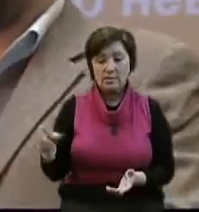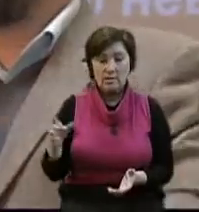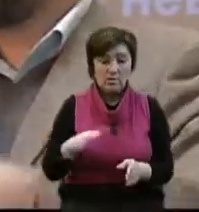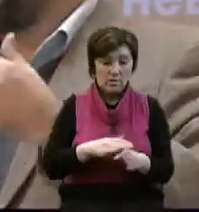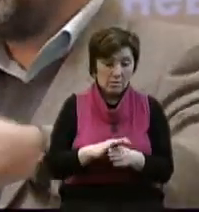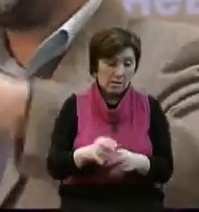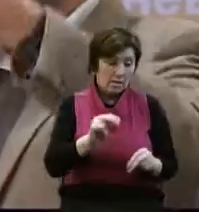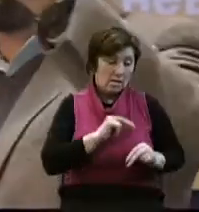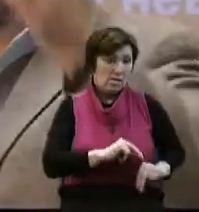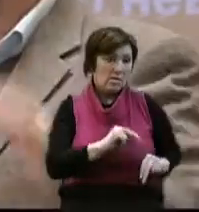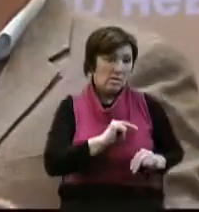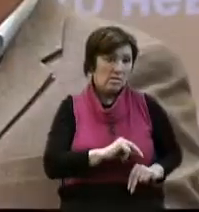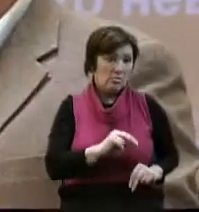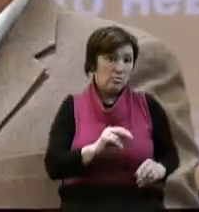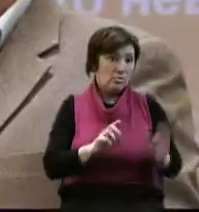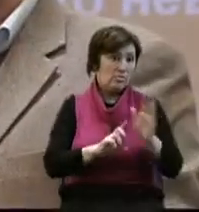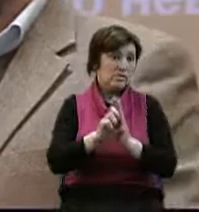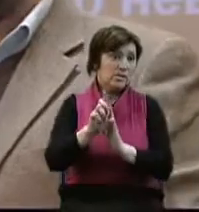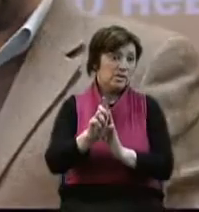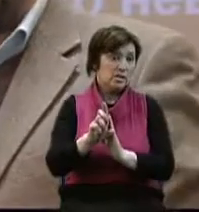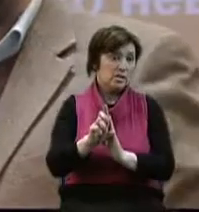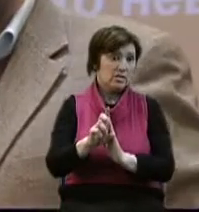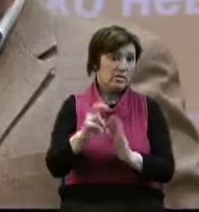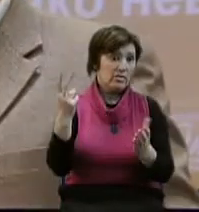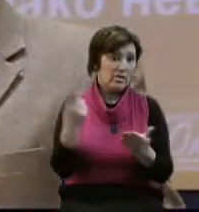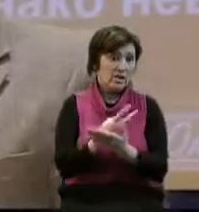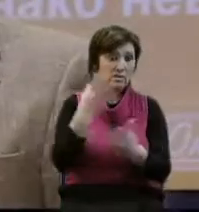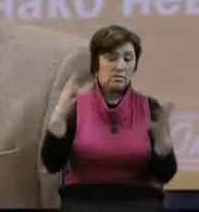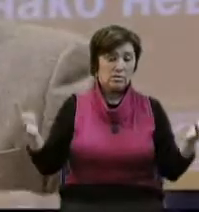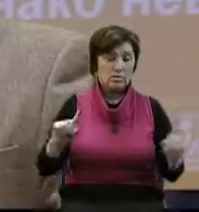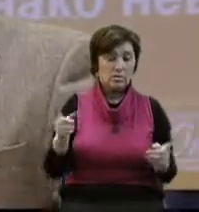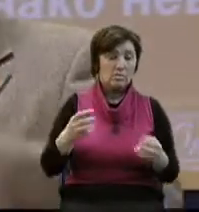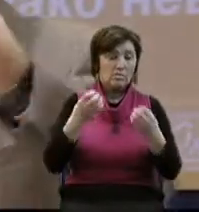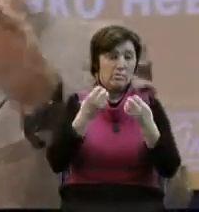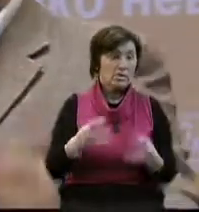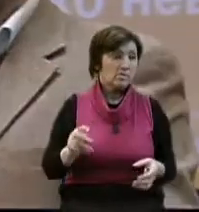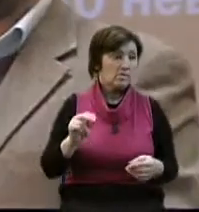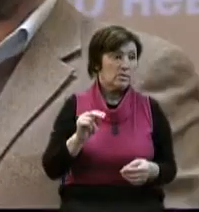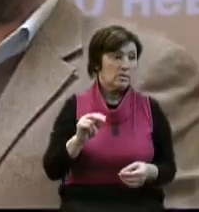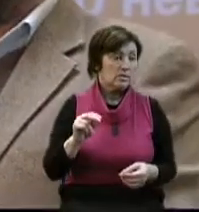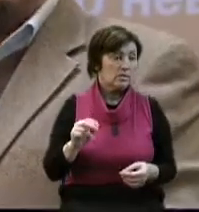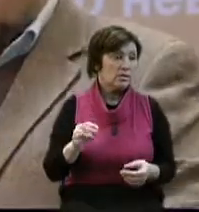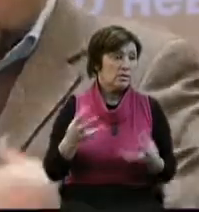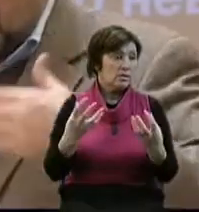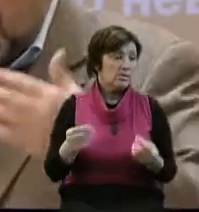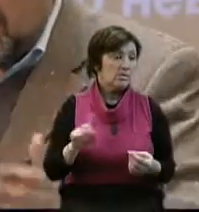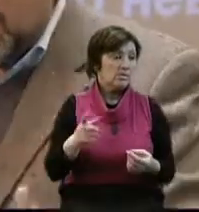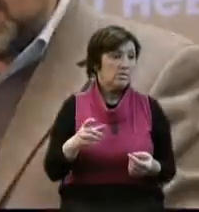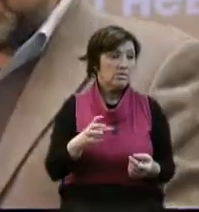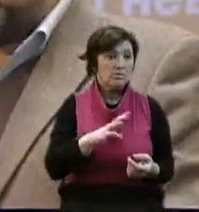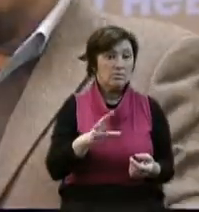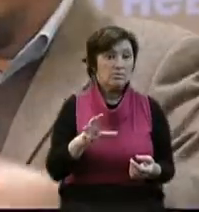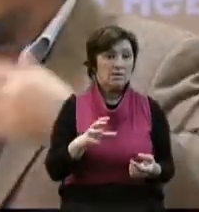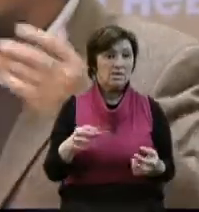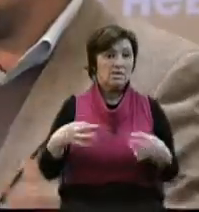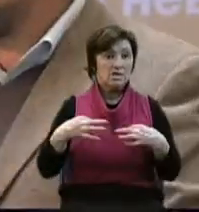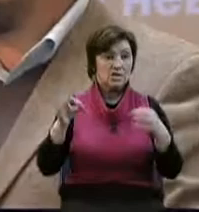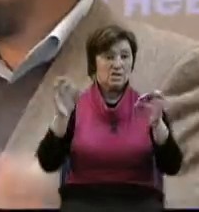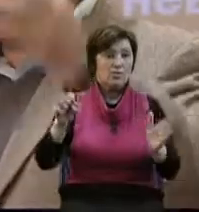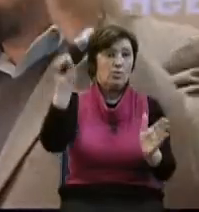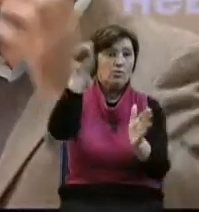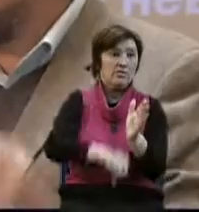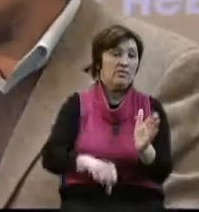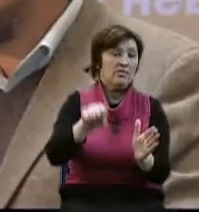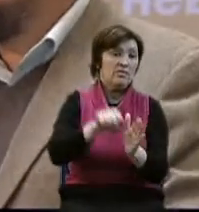храме в два раза больше, чем обычные дни. Это было связано с тем, что нужно было больше жертв приносить. Приносить жертвы – это значит убивать